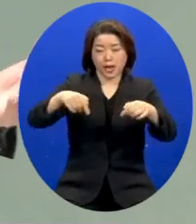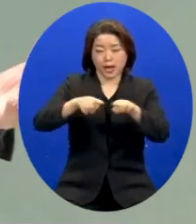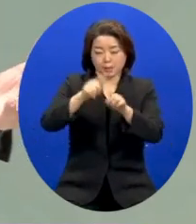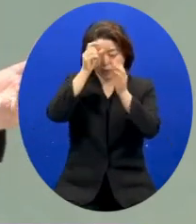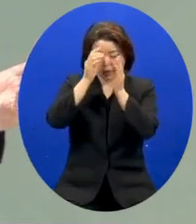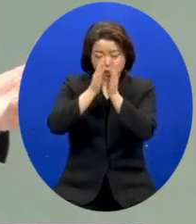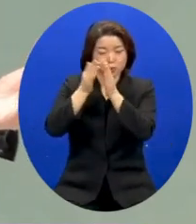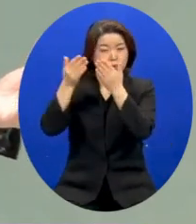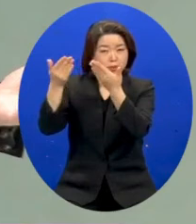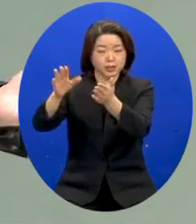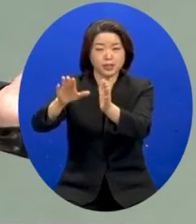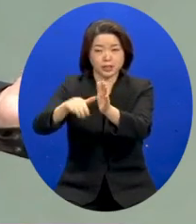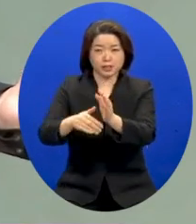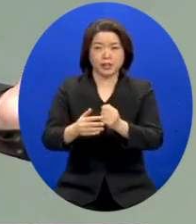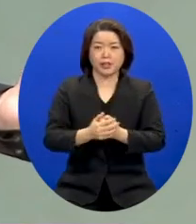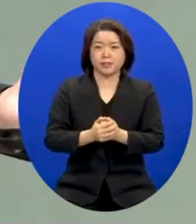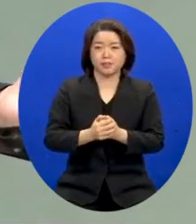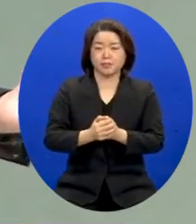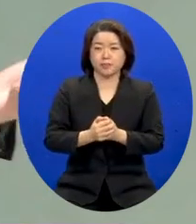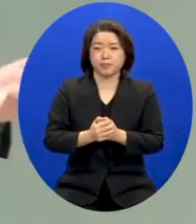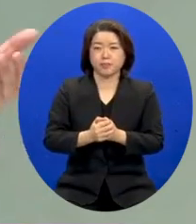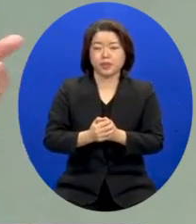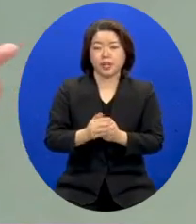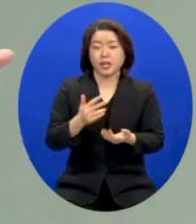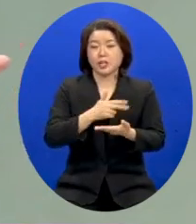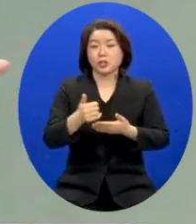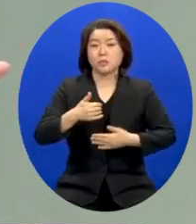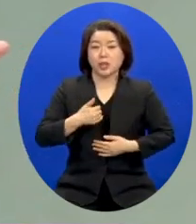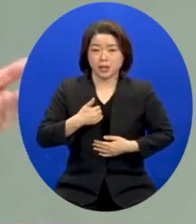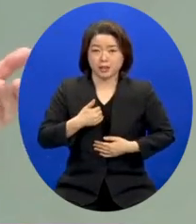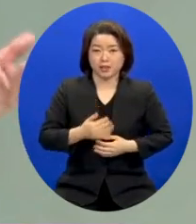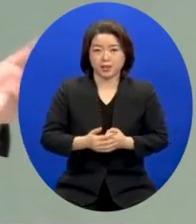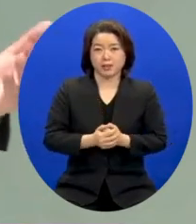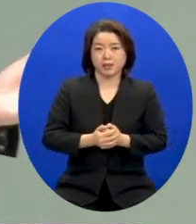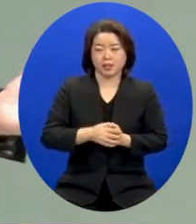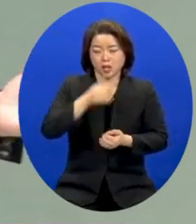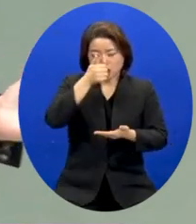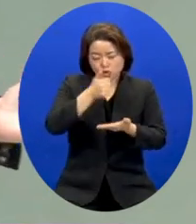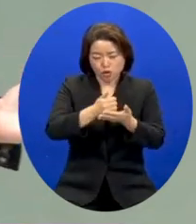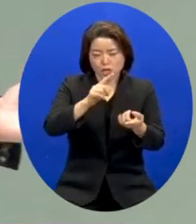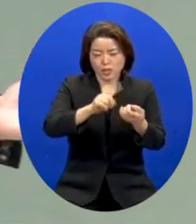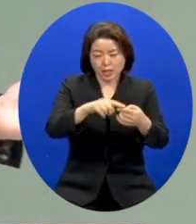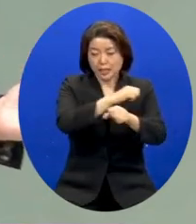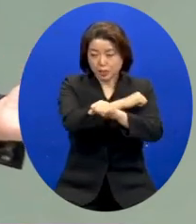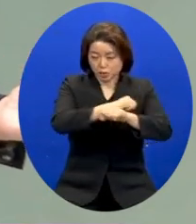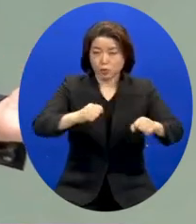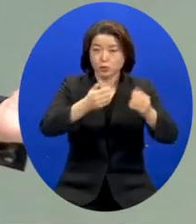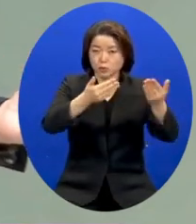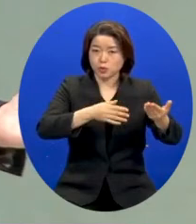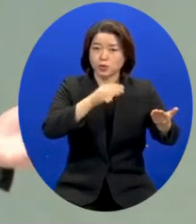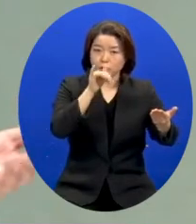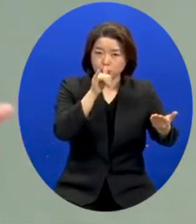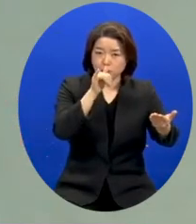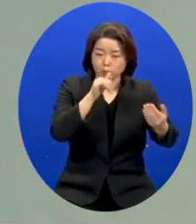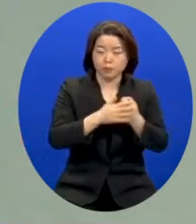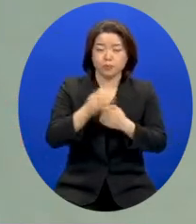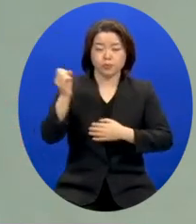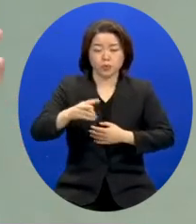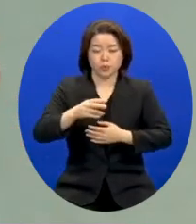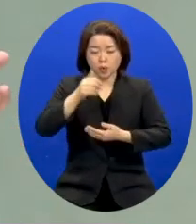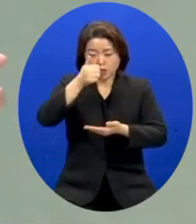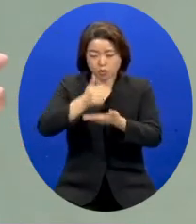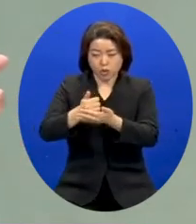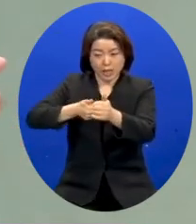때 하나님, 주님 저에게 죄에 대한 용서도 주셨을 뿐만 아니고 죄를